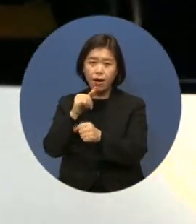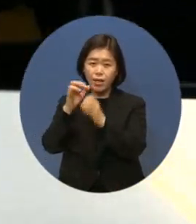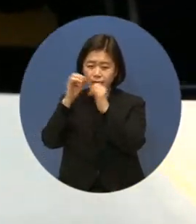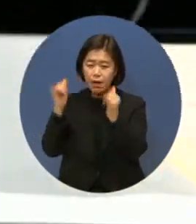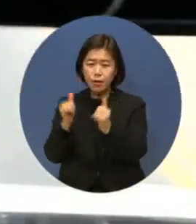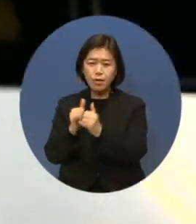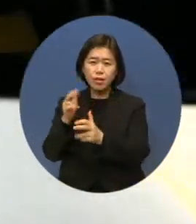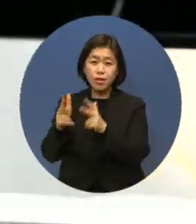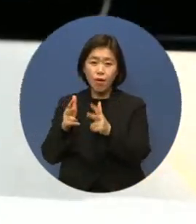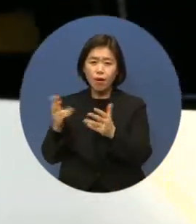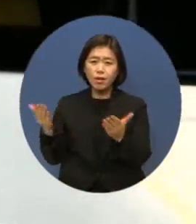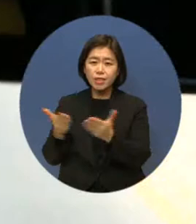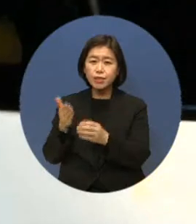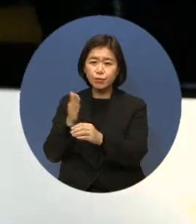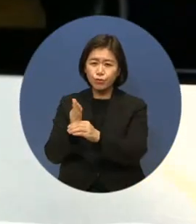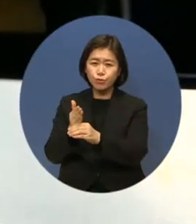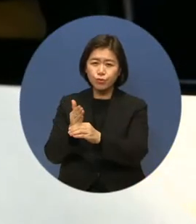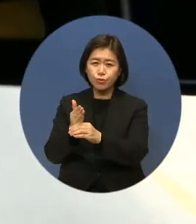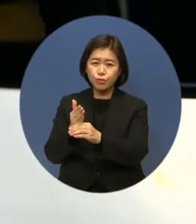옆에서 보면은.